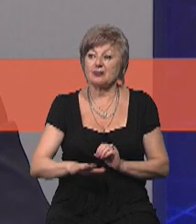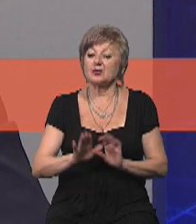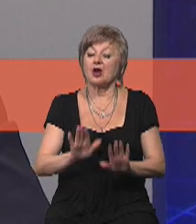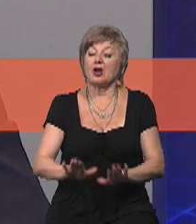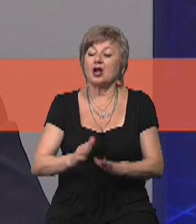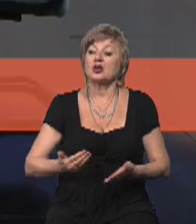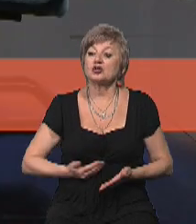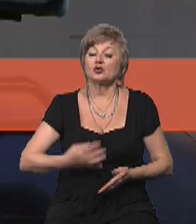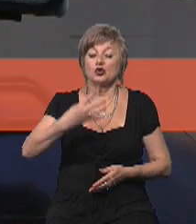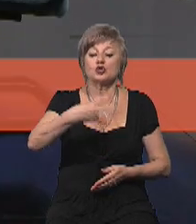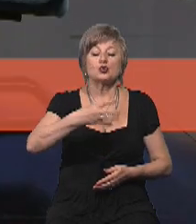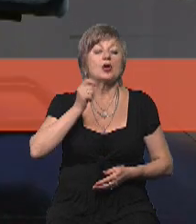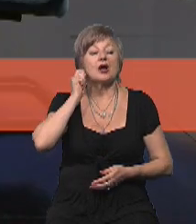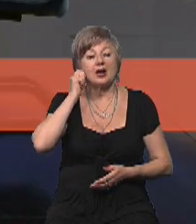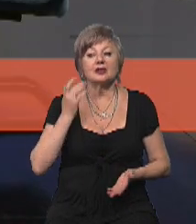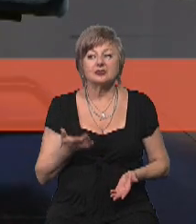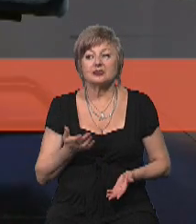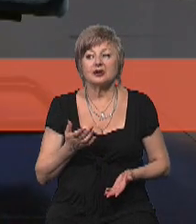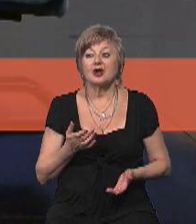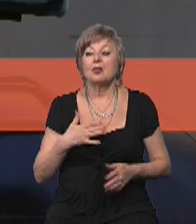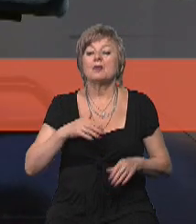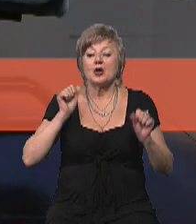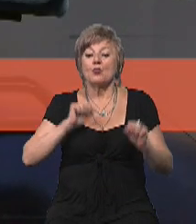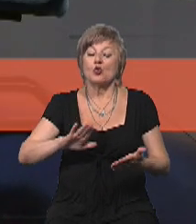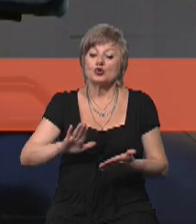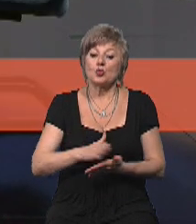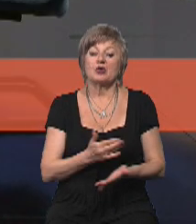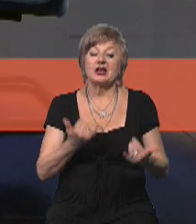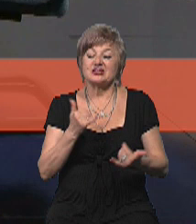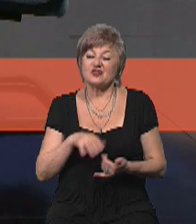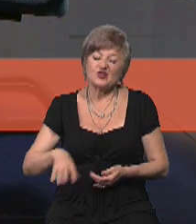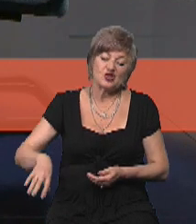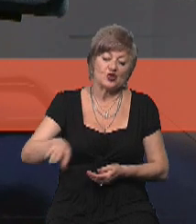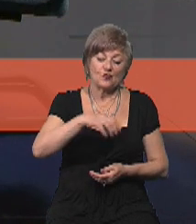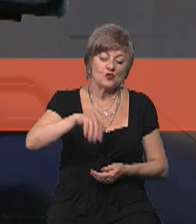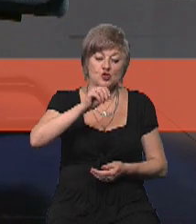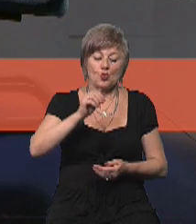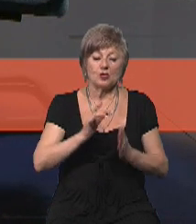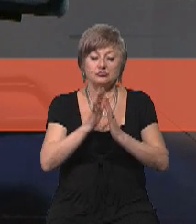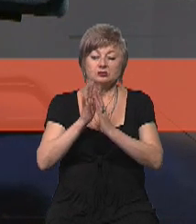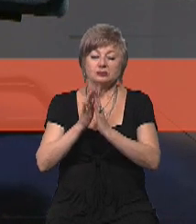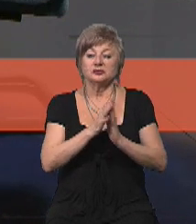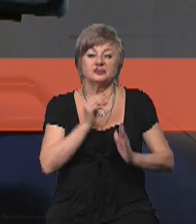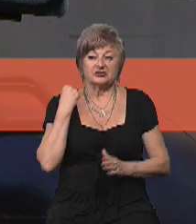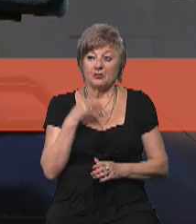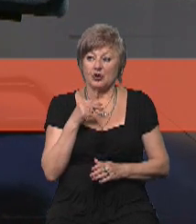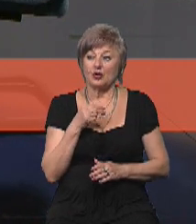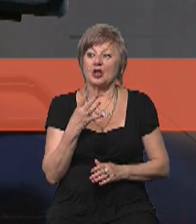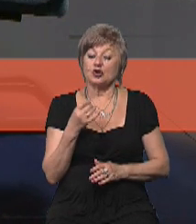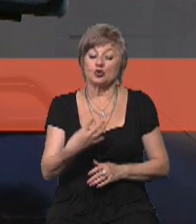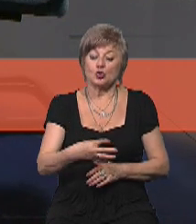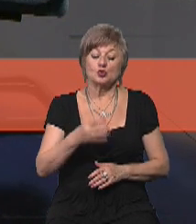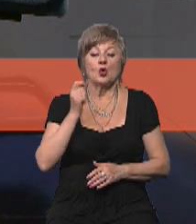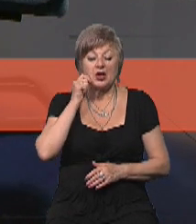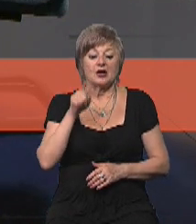живут? 40 років. 40 лет. Значит, то есть мы можем убрать сегодня всю амброзию в городе Запорожье, и еще 40